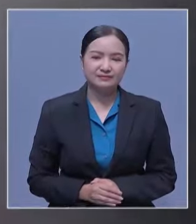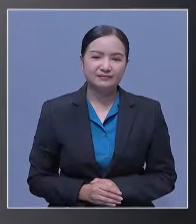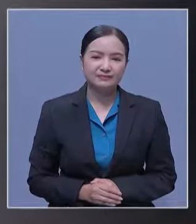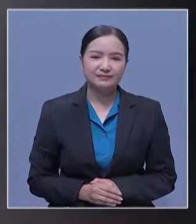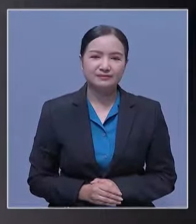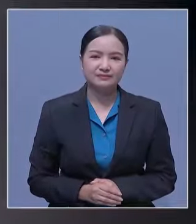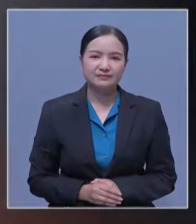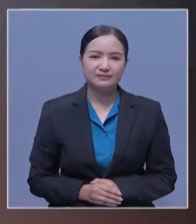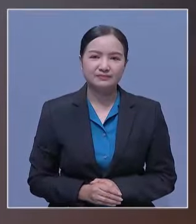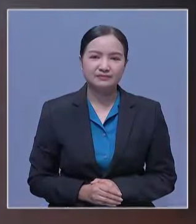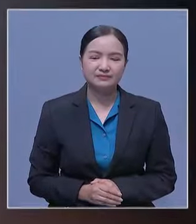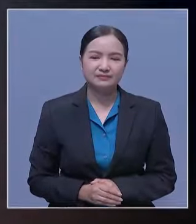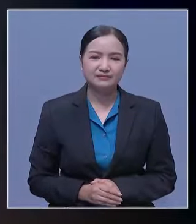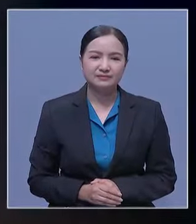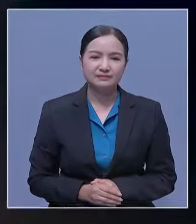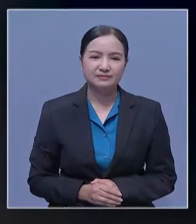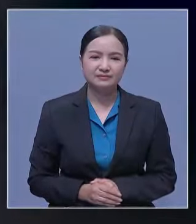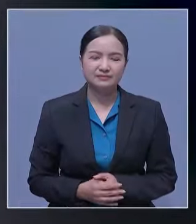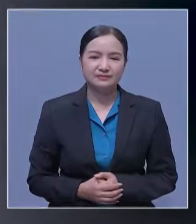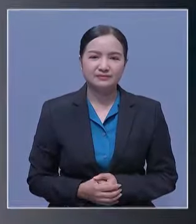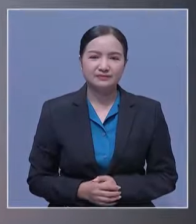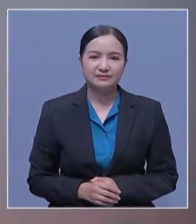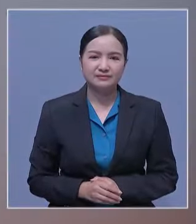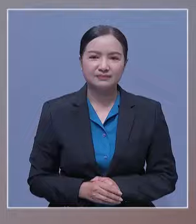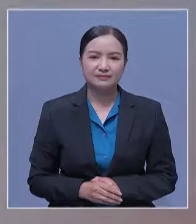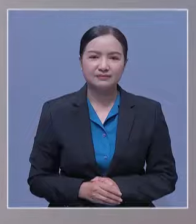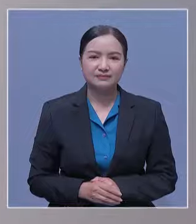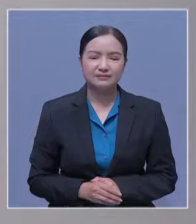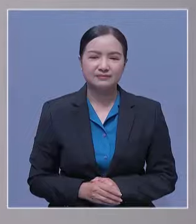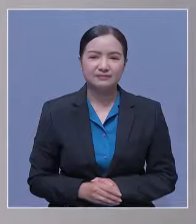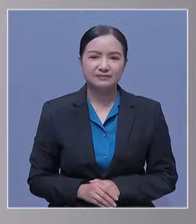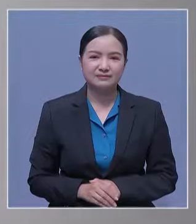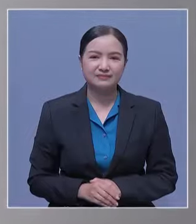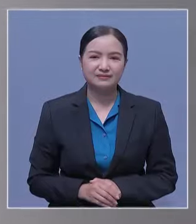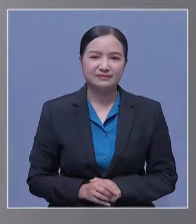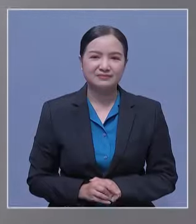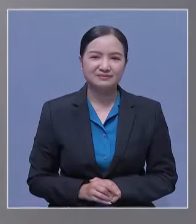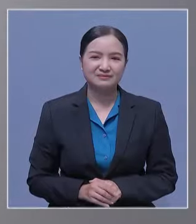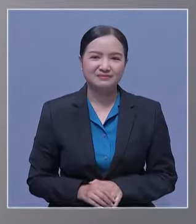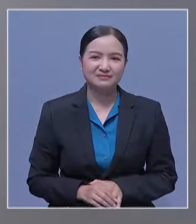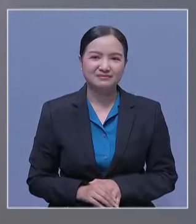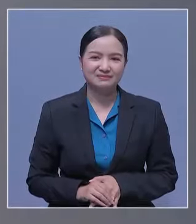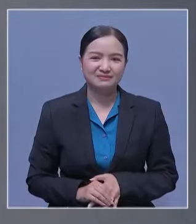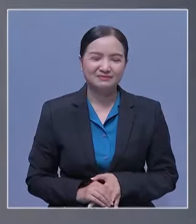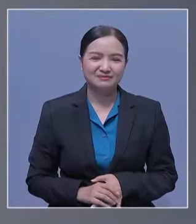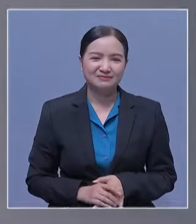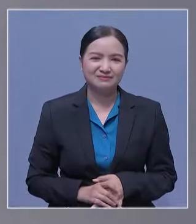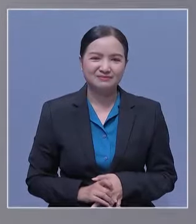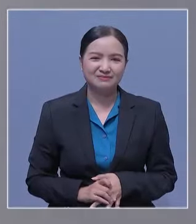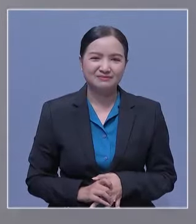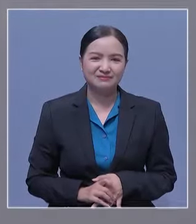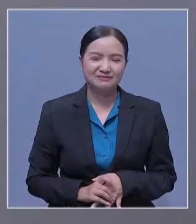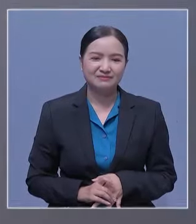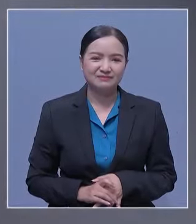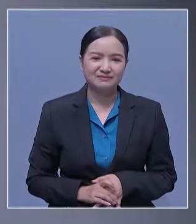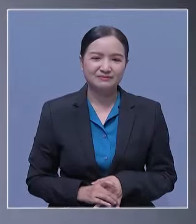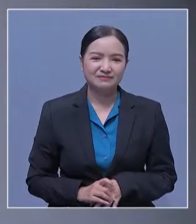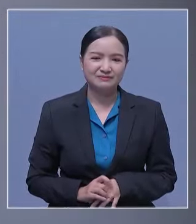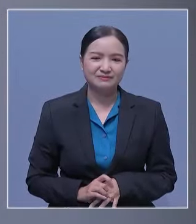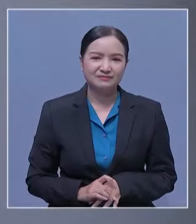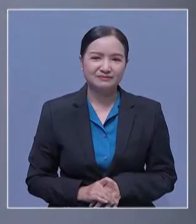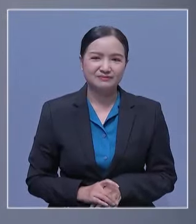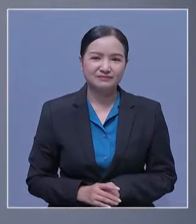จนตรุษจีนแล้วยังขอพอปีใหม่ บอกเขาคลิปไปเมื่อไหร่ยกแกกลับมา ฝากชาวินเน็กไปให้ท่าน10ซ